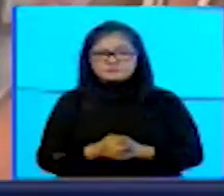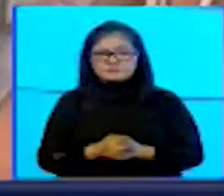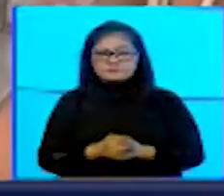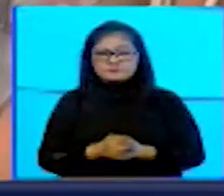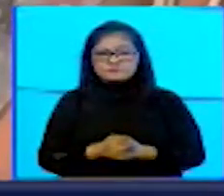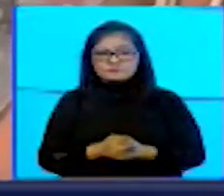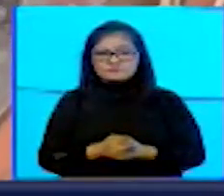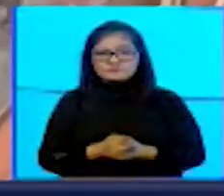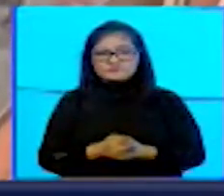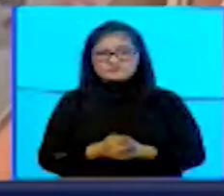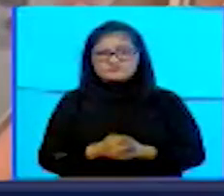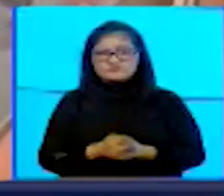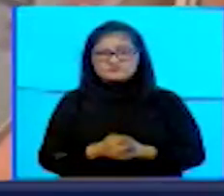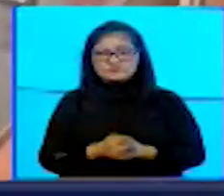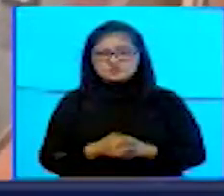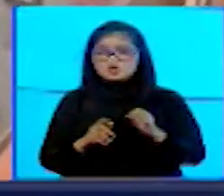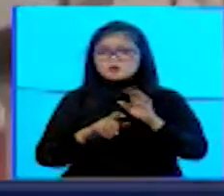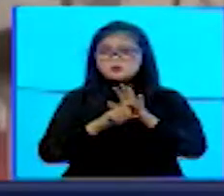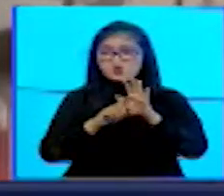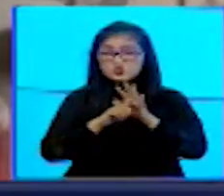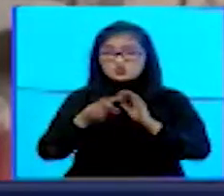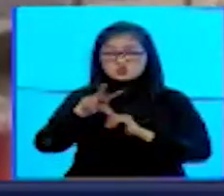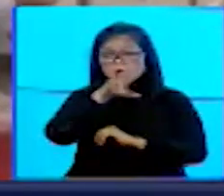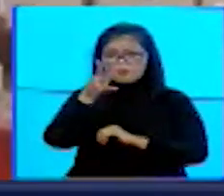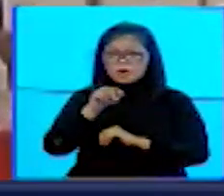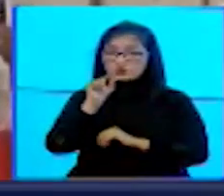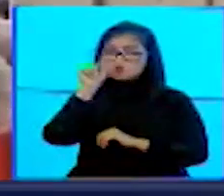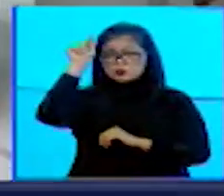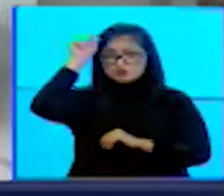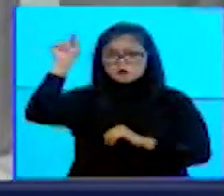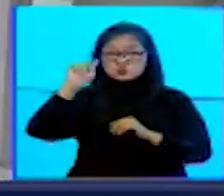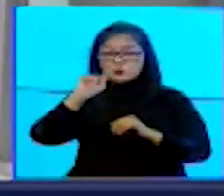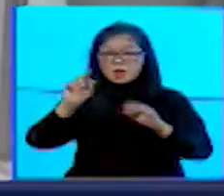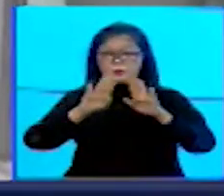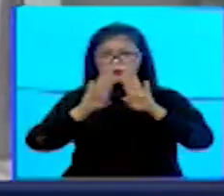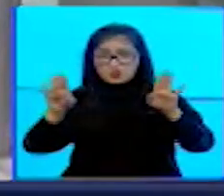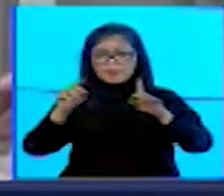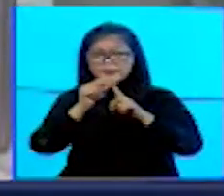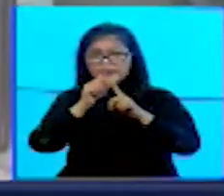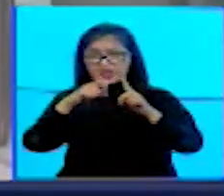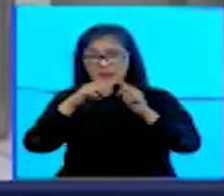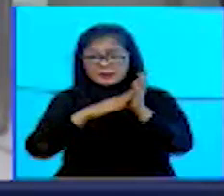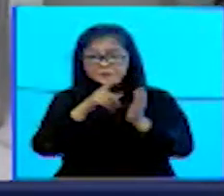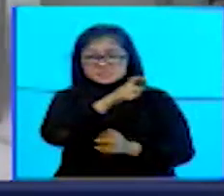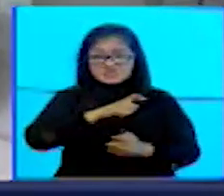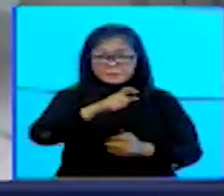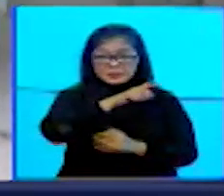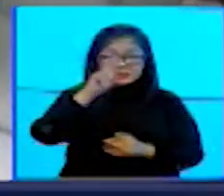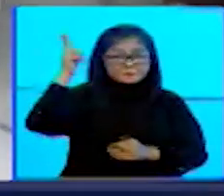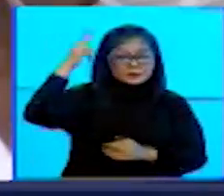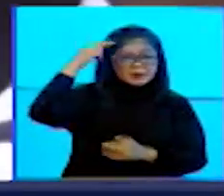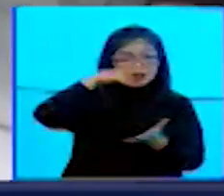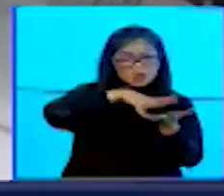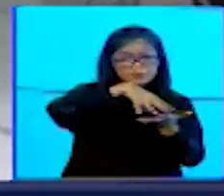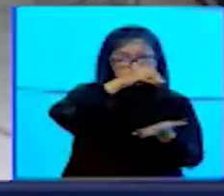meloloskan usulan Jawa Barat yang memang akan diperlakukan nasional, PPKM berbasis kecamatan, insya Allah